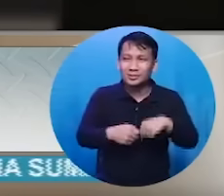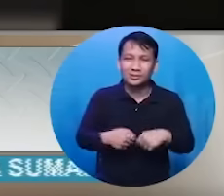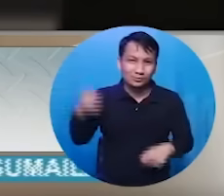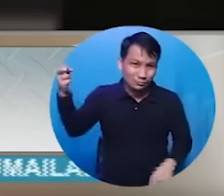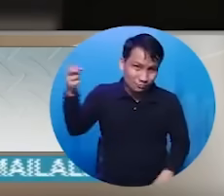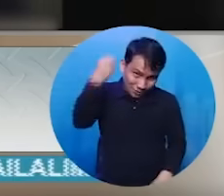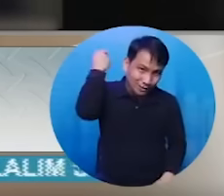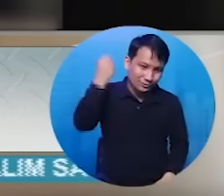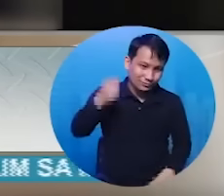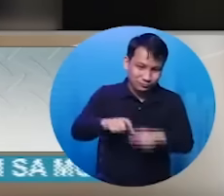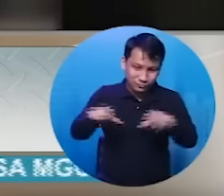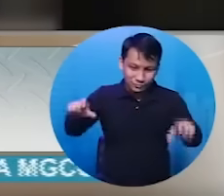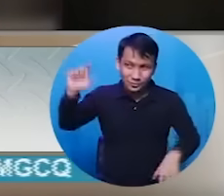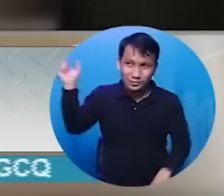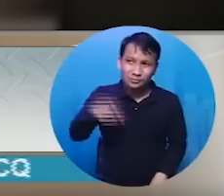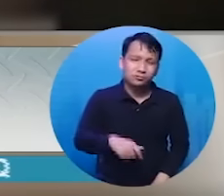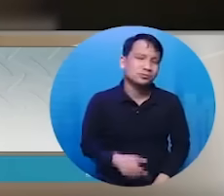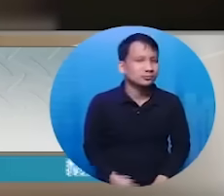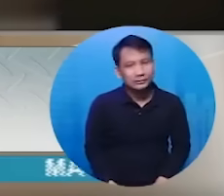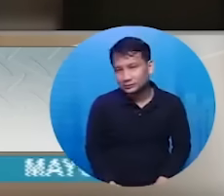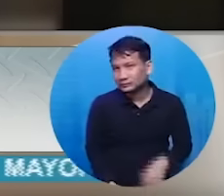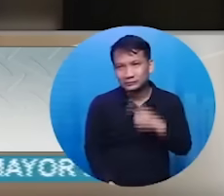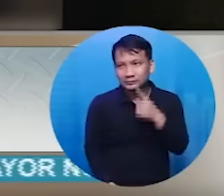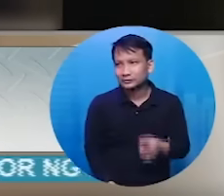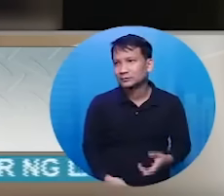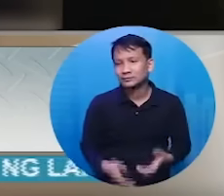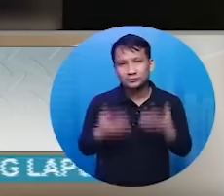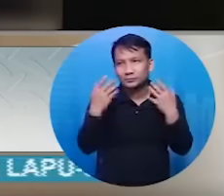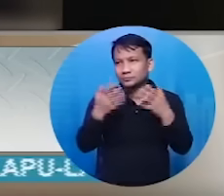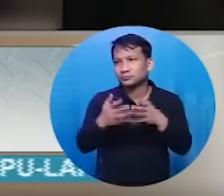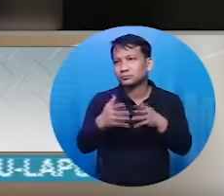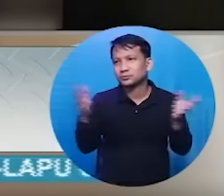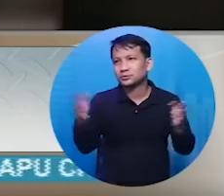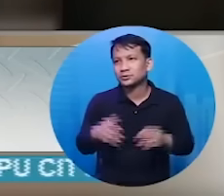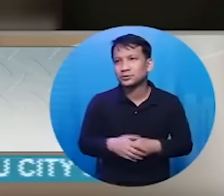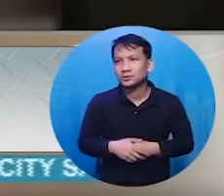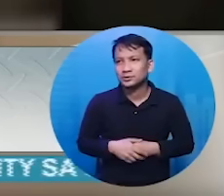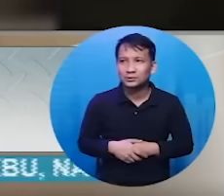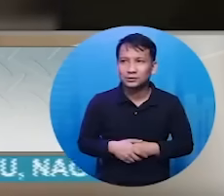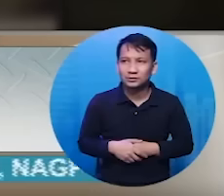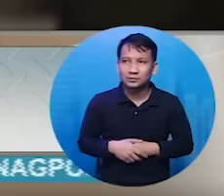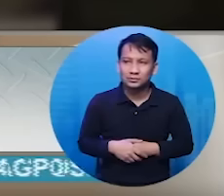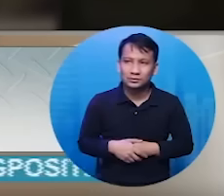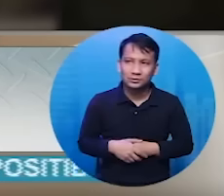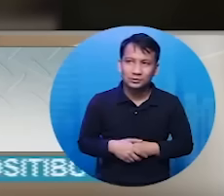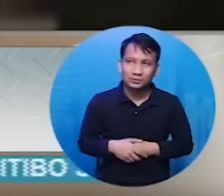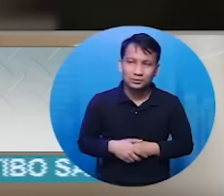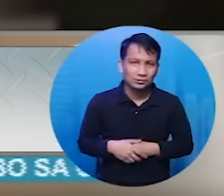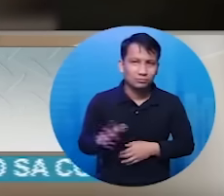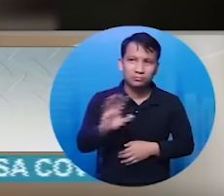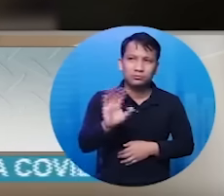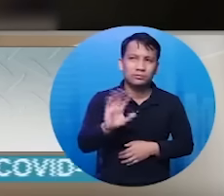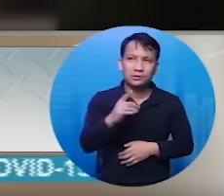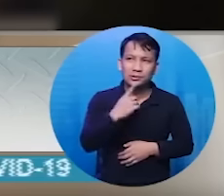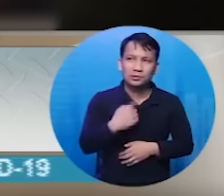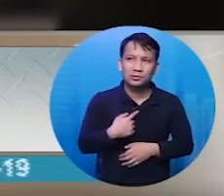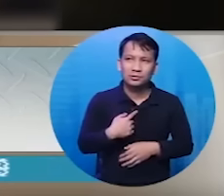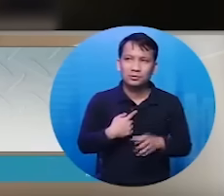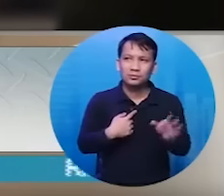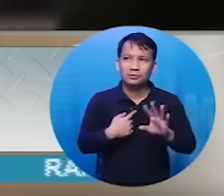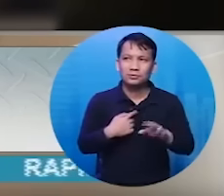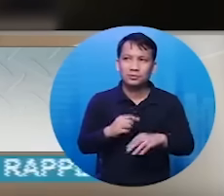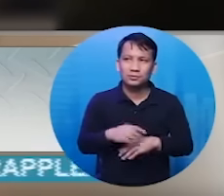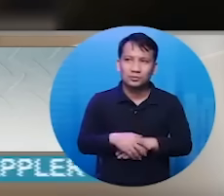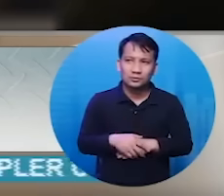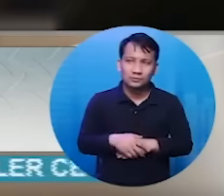sinasapok, chinichinelas, matindi po talaga ang ginagawa sa inyo. Bakal? Oh, hindi ako papayag. Chairman, pasensya na, Chairman.